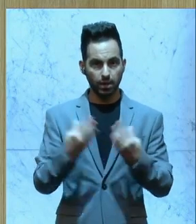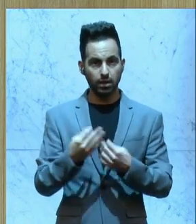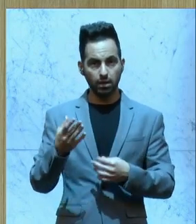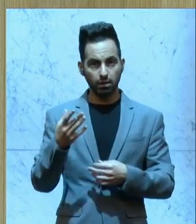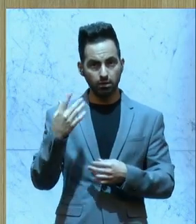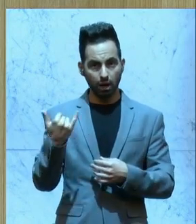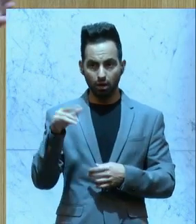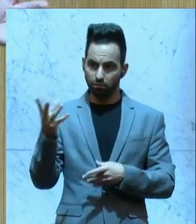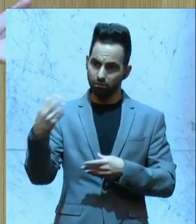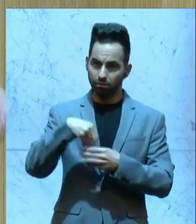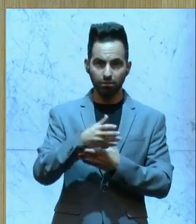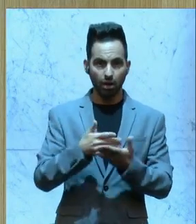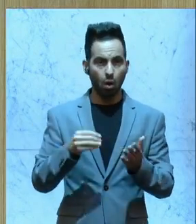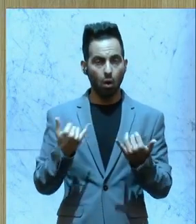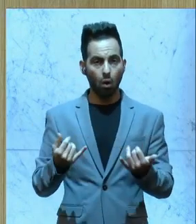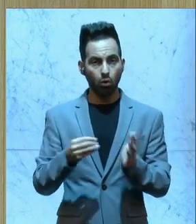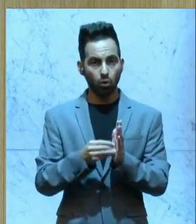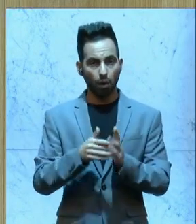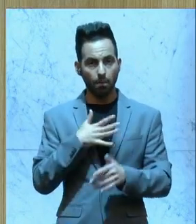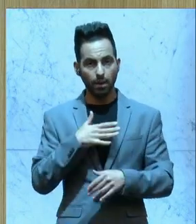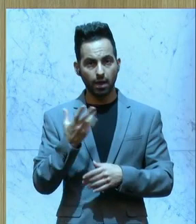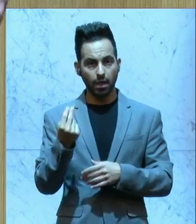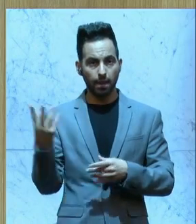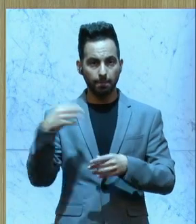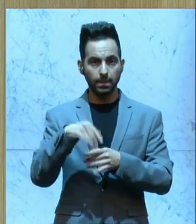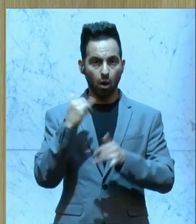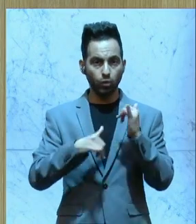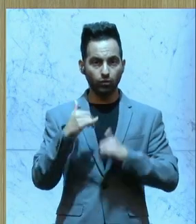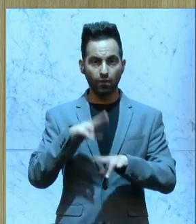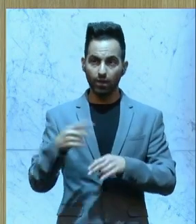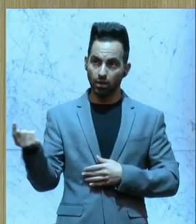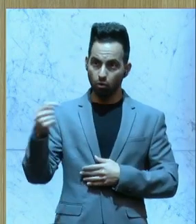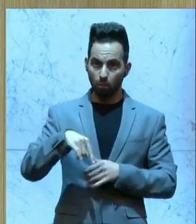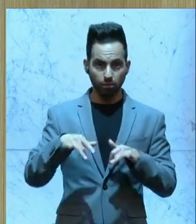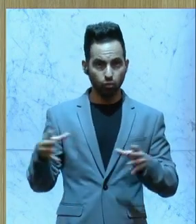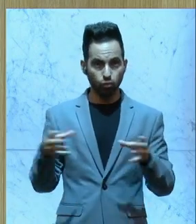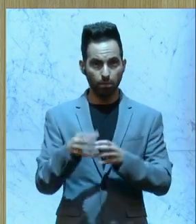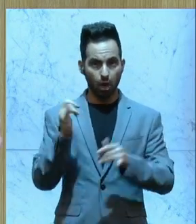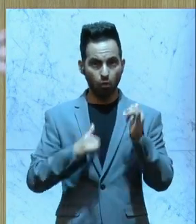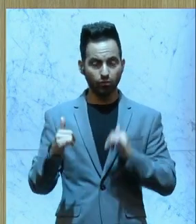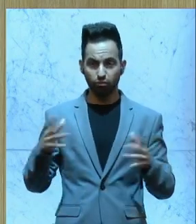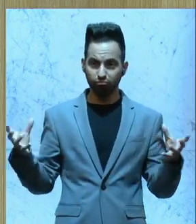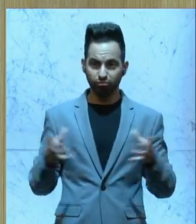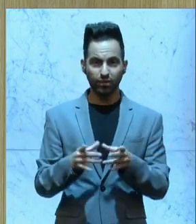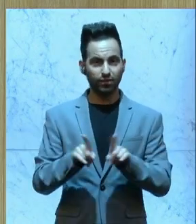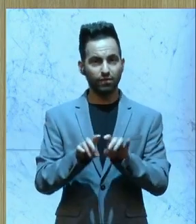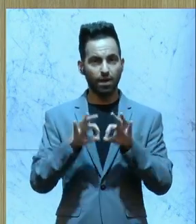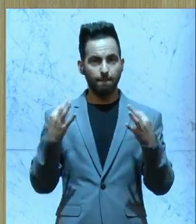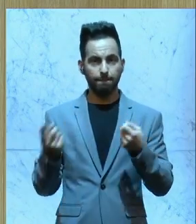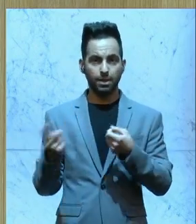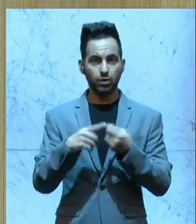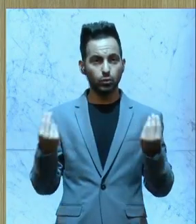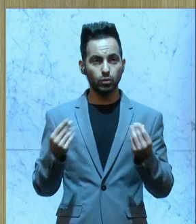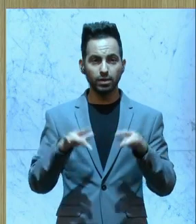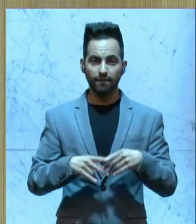dann Teil wird, der heute noch mit meinen Eltern auf Ausflüge mitfährt, wenn sie wieder hier ist, weil das einfach jemand ist, der eine